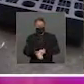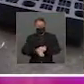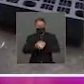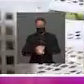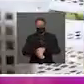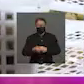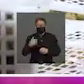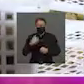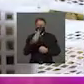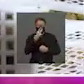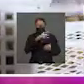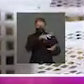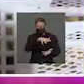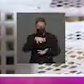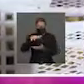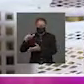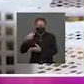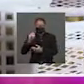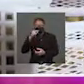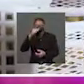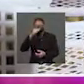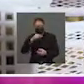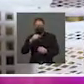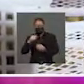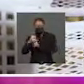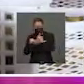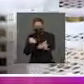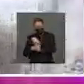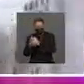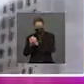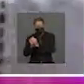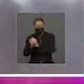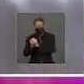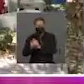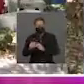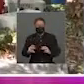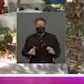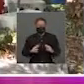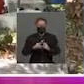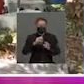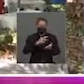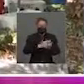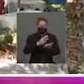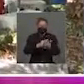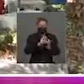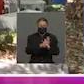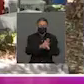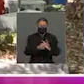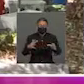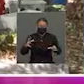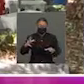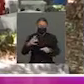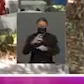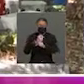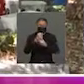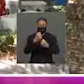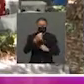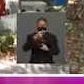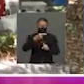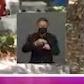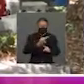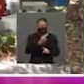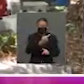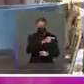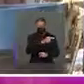ศไทยอ่ะนะคะกระทรวงเกษตรกระทรวงพาณิชย์เขาก็ได้ทําเรียกว่าจับมือร่วมกันแล้วก็ประสานกับทางการ